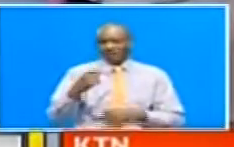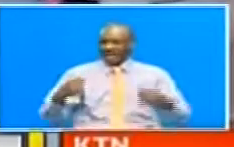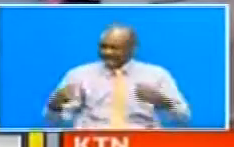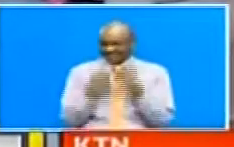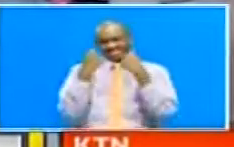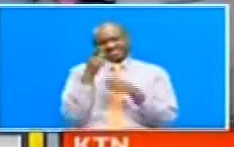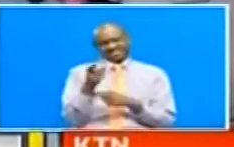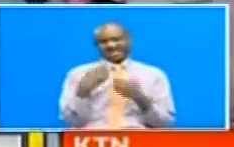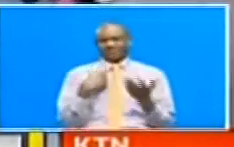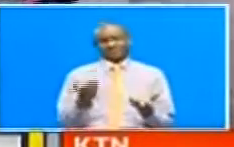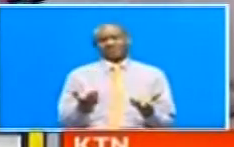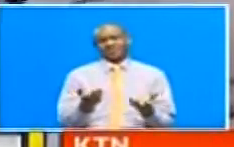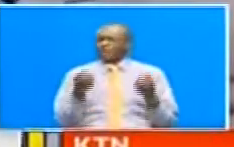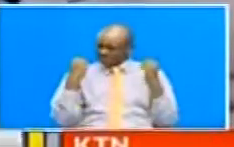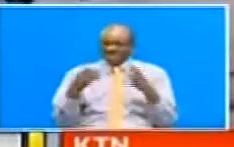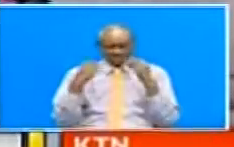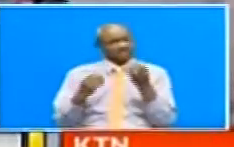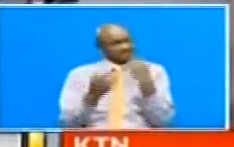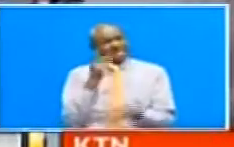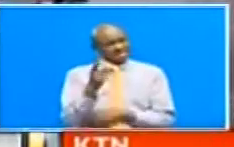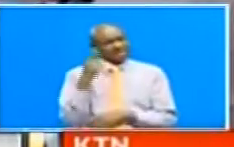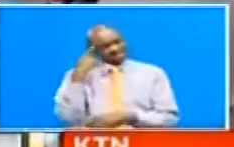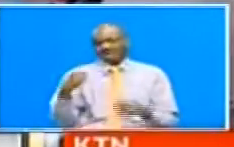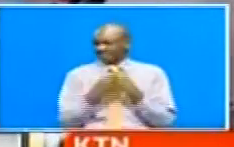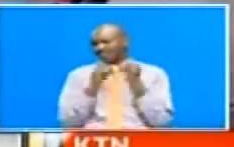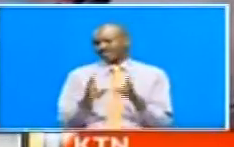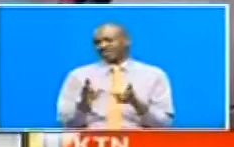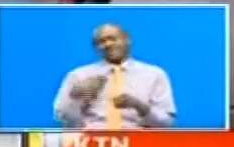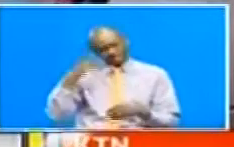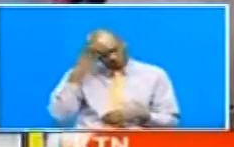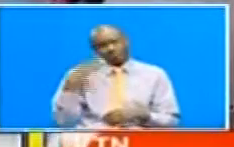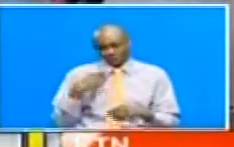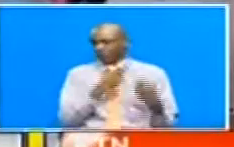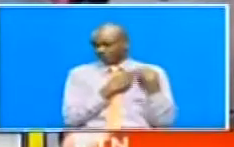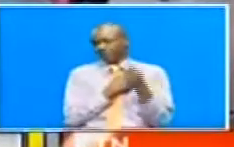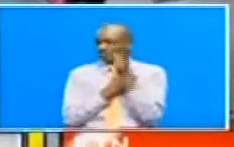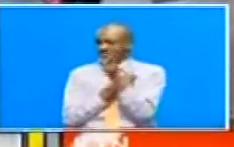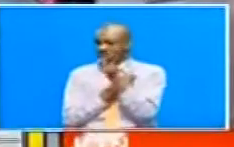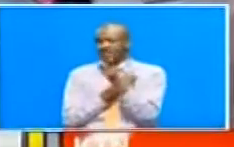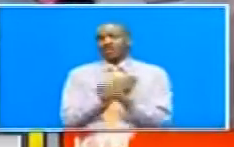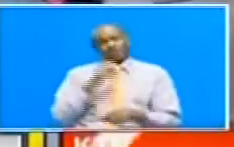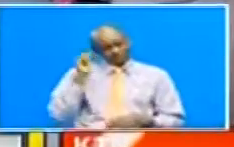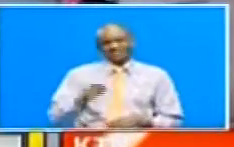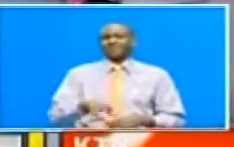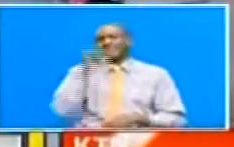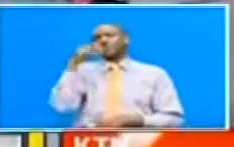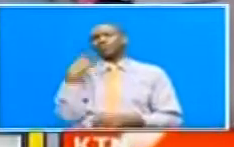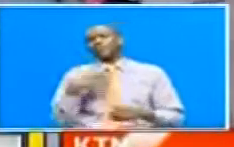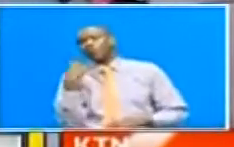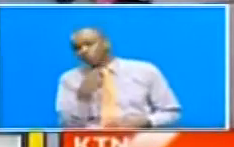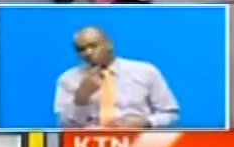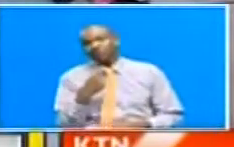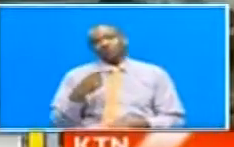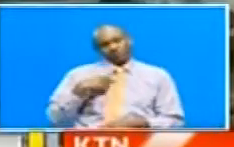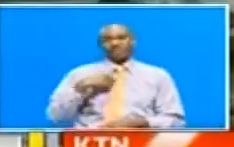that we have too many fires here. There are people responsible for them, and we must find out who they are and bring